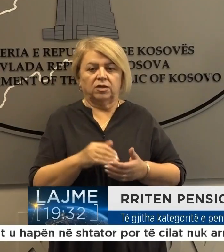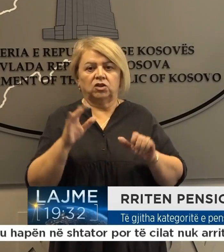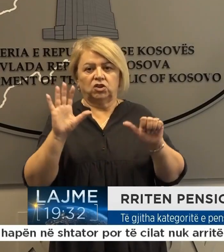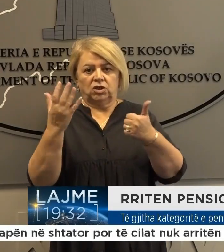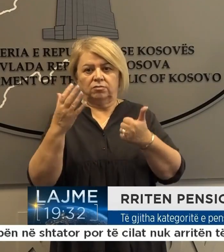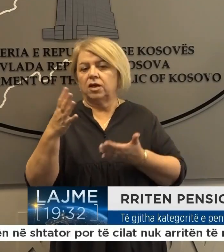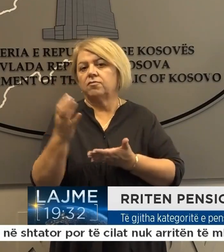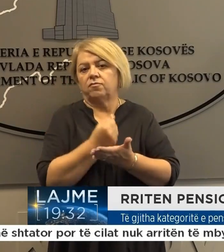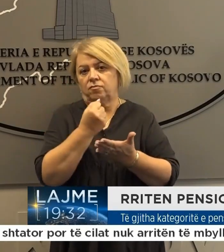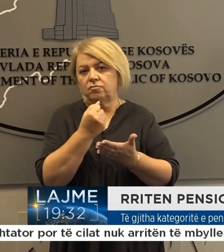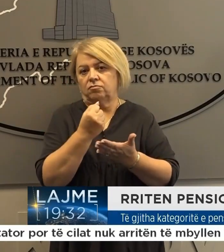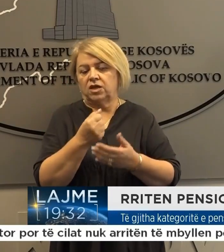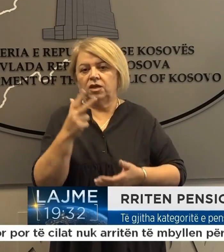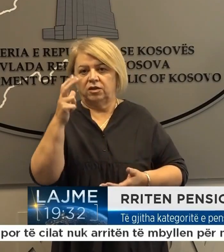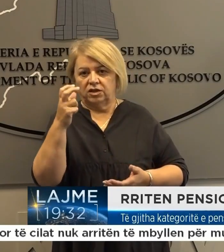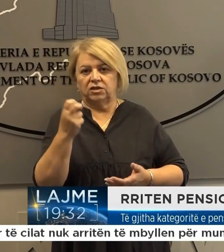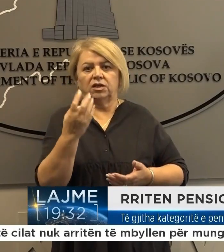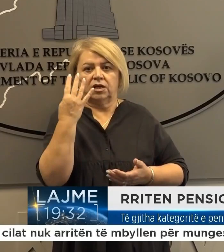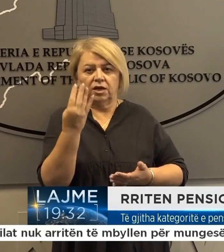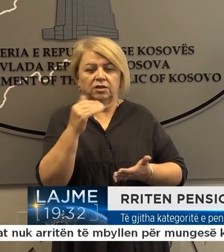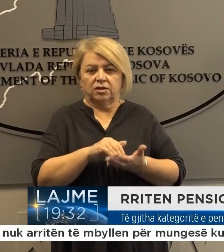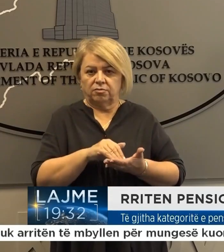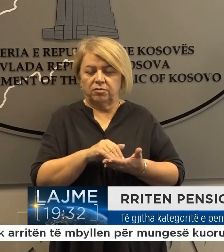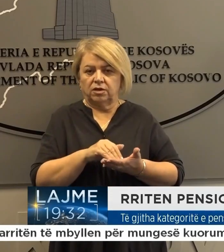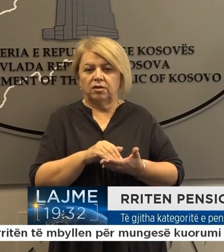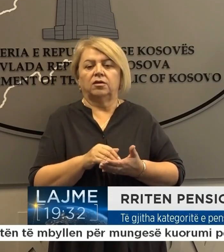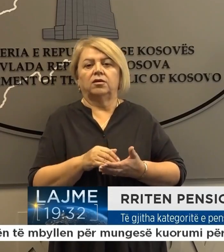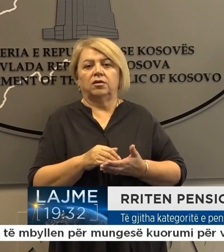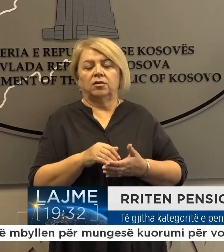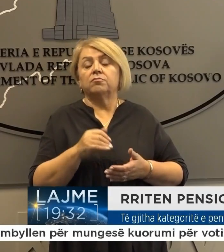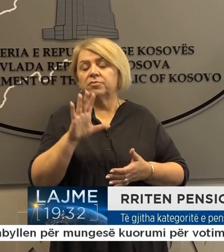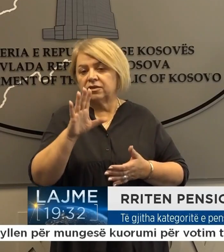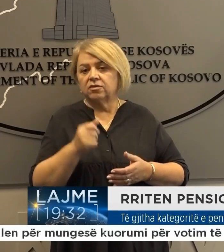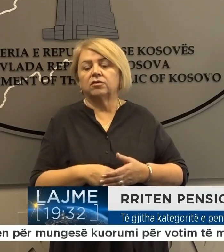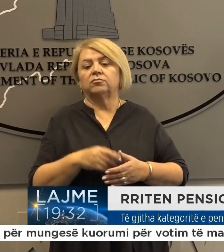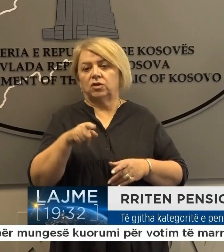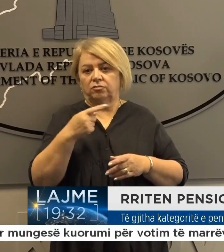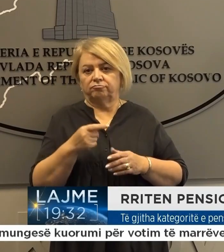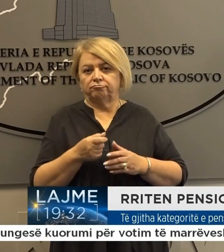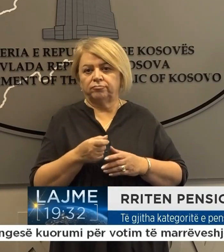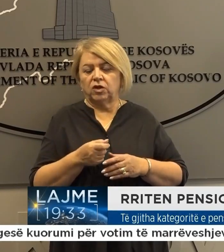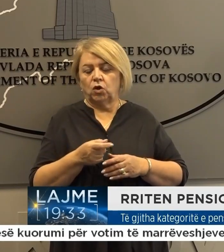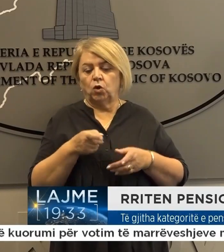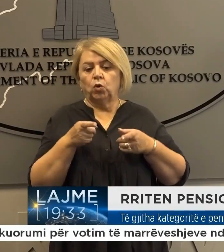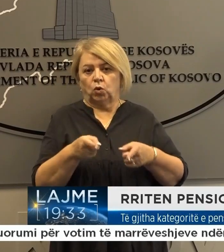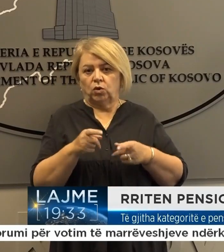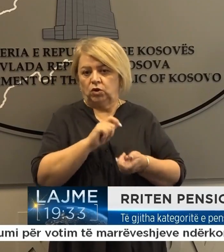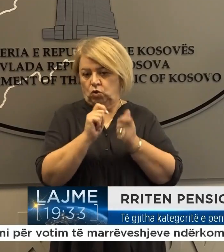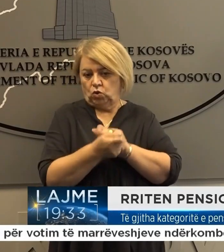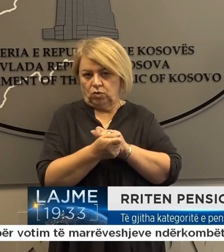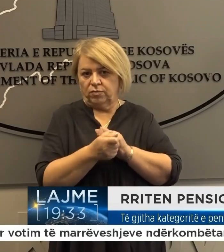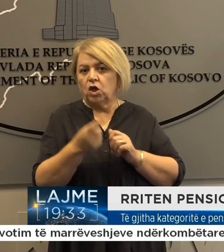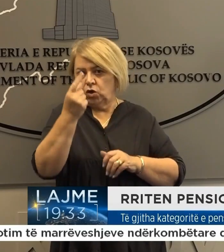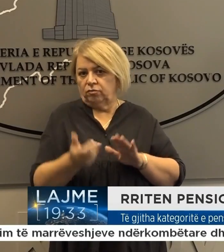304.016 përfituesve. Pra janë 304.016 përfitues që do të ndikohen nga ky ndryshim apo